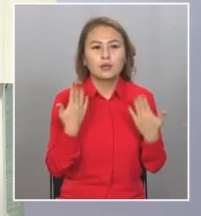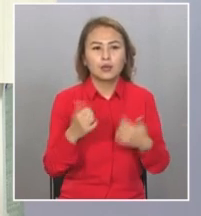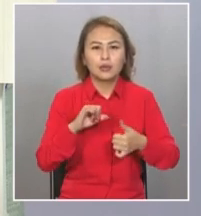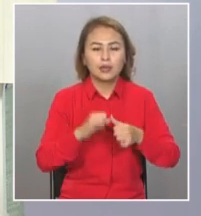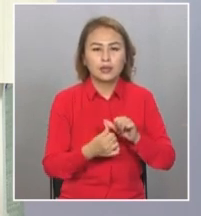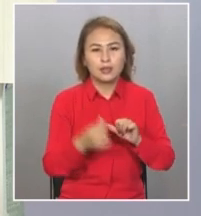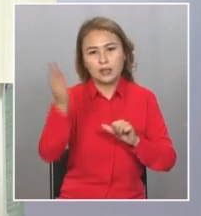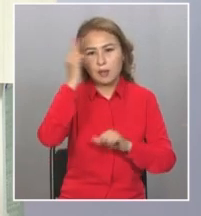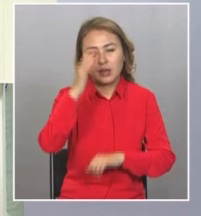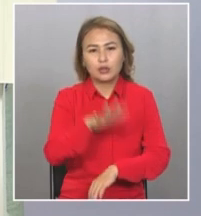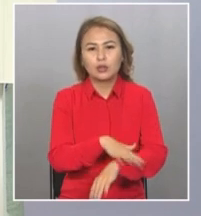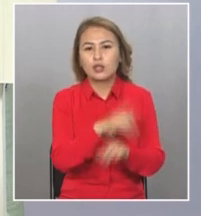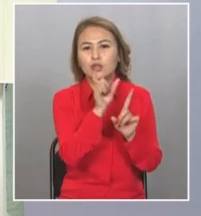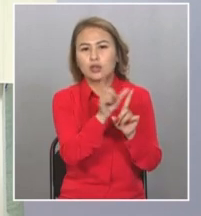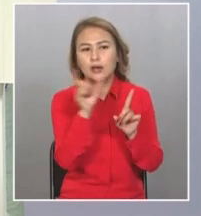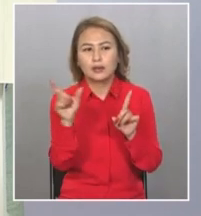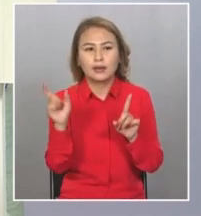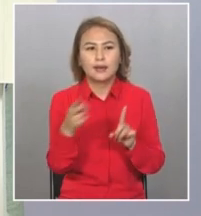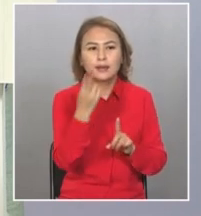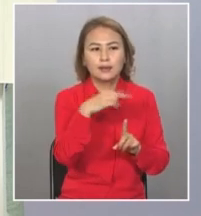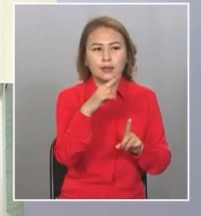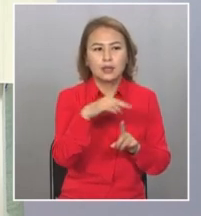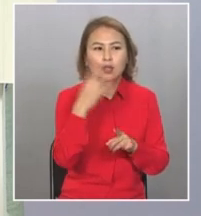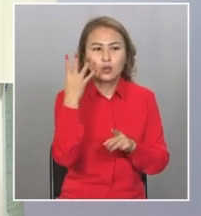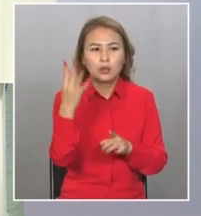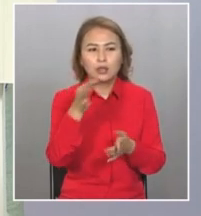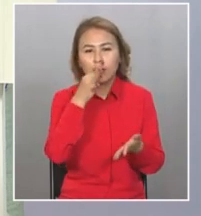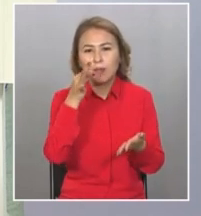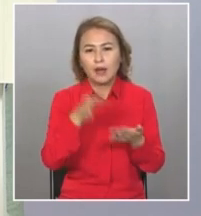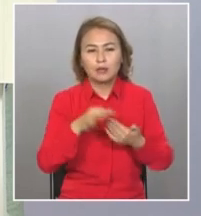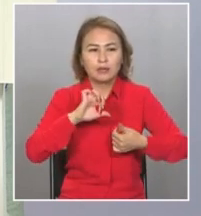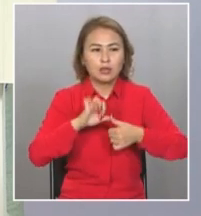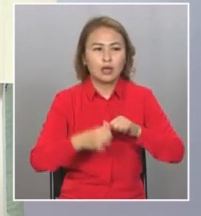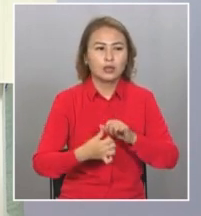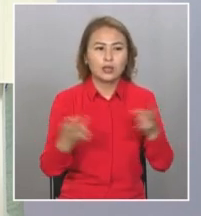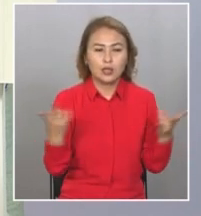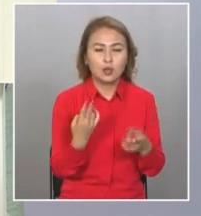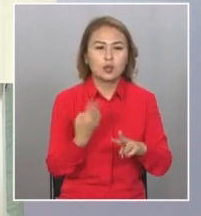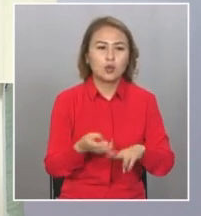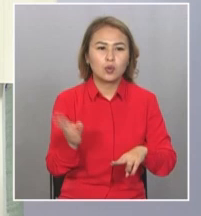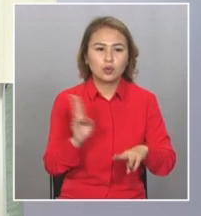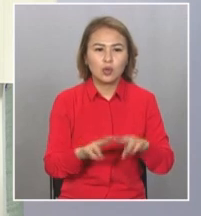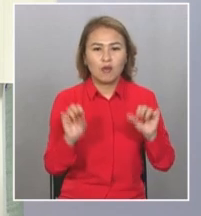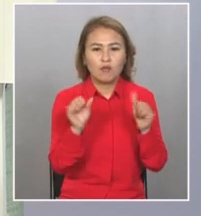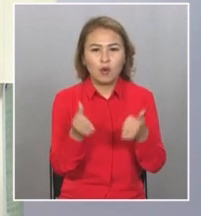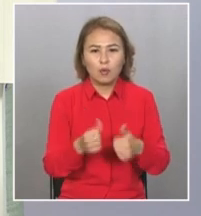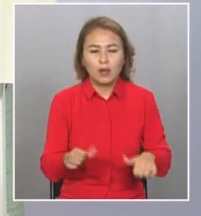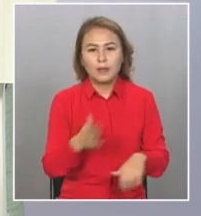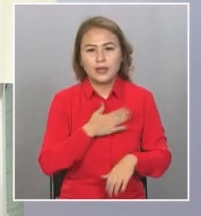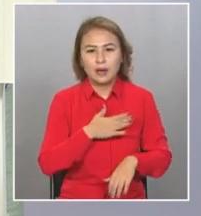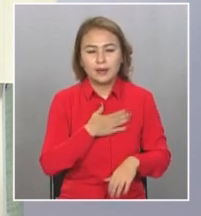тұрақты сабақтың ұзақтығы, яғни D4-тің мәні тұрақты болу керек. Сол үшін